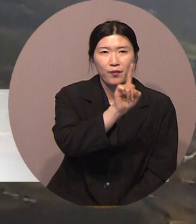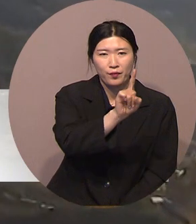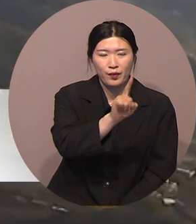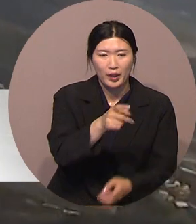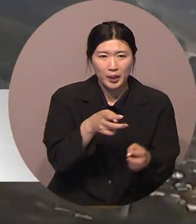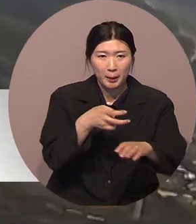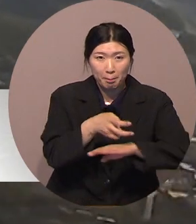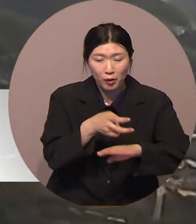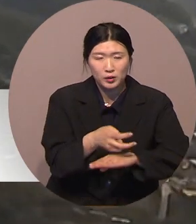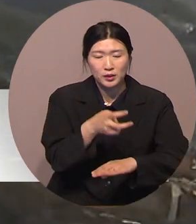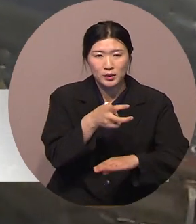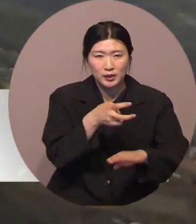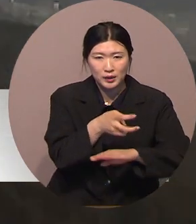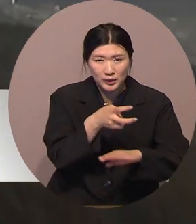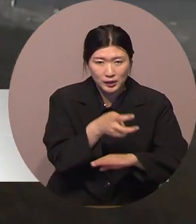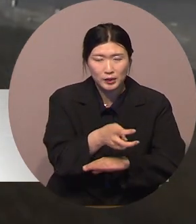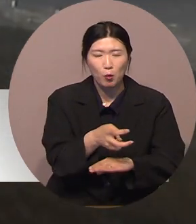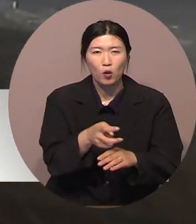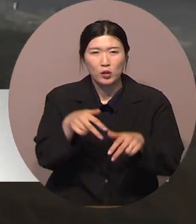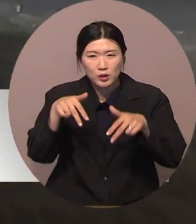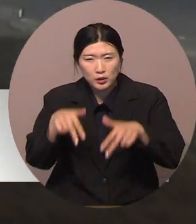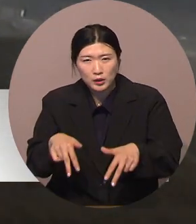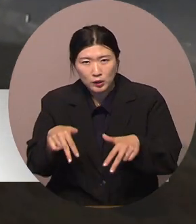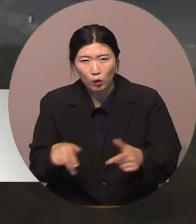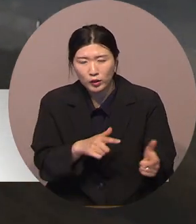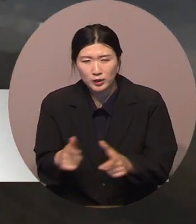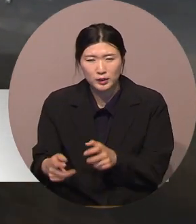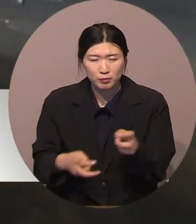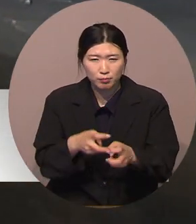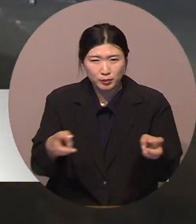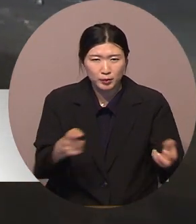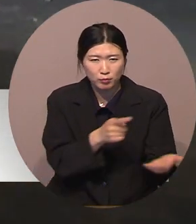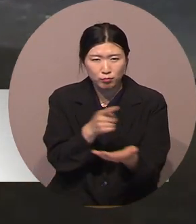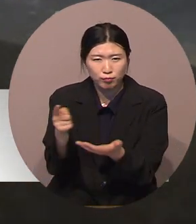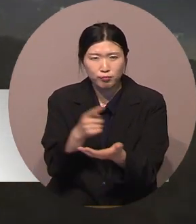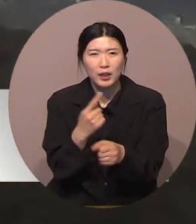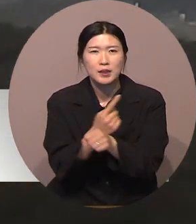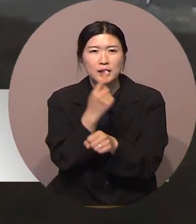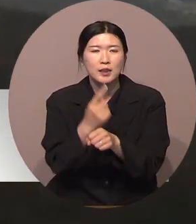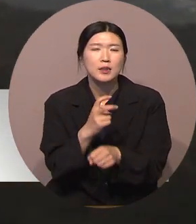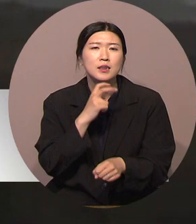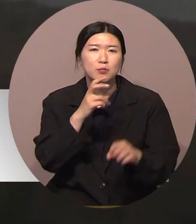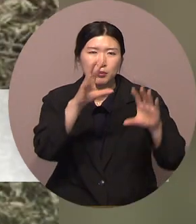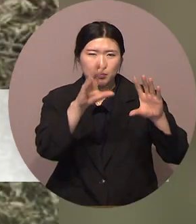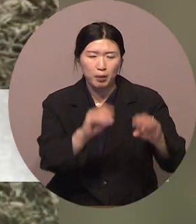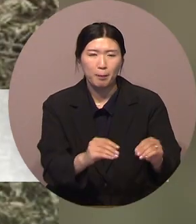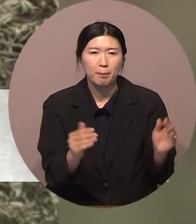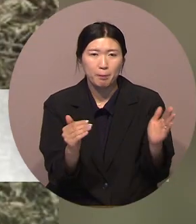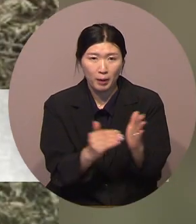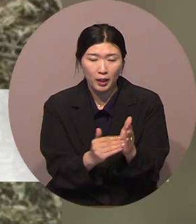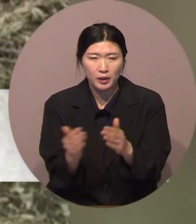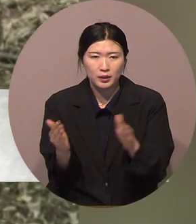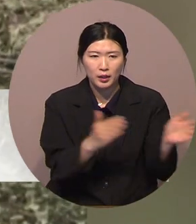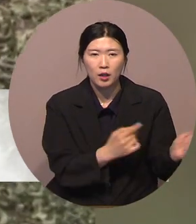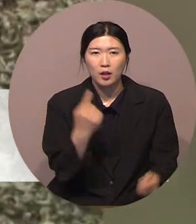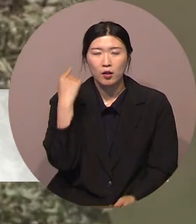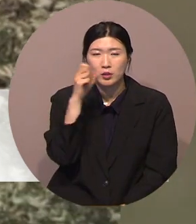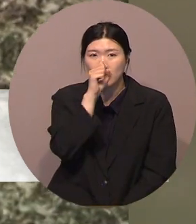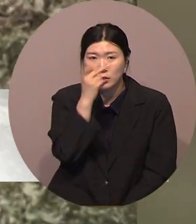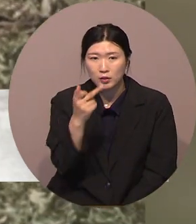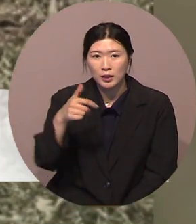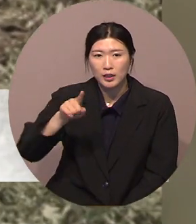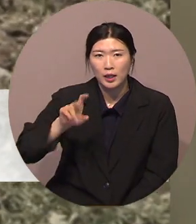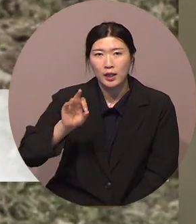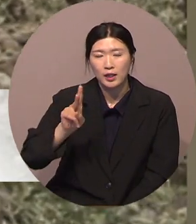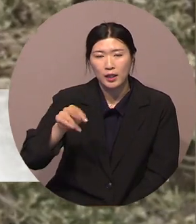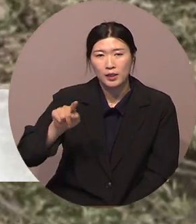8대 인력 22명이 긴급 투입돼 1시간 20분 만에 진화했습니다 또 앞서 어제 오후 서산시 해미면